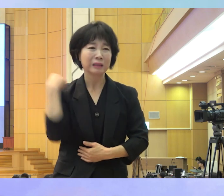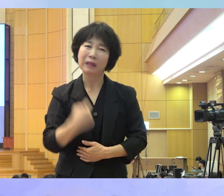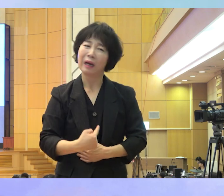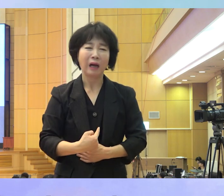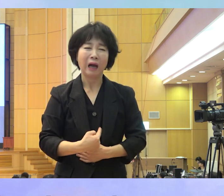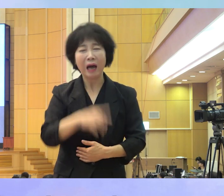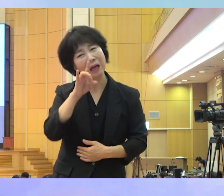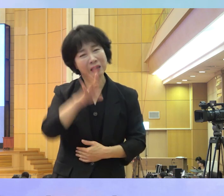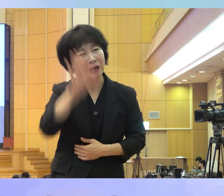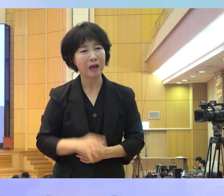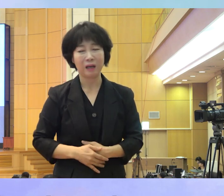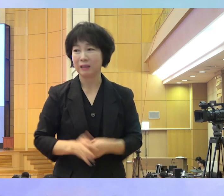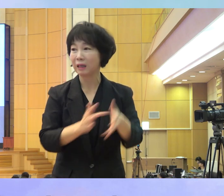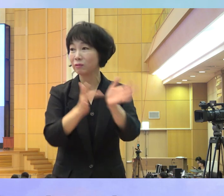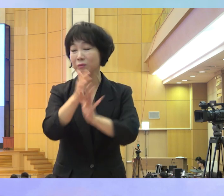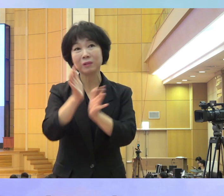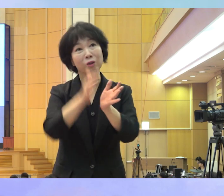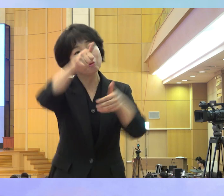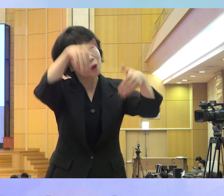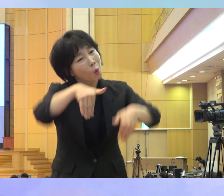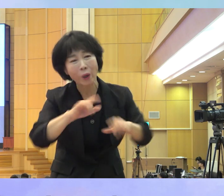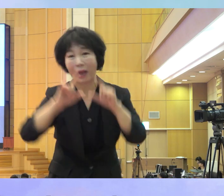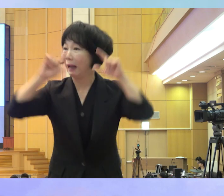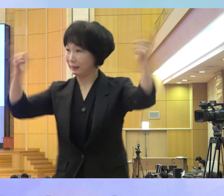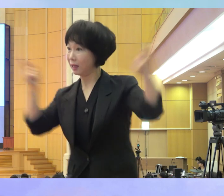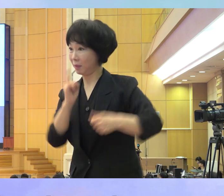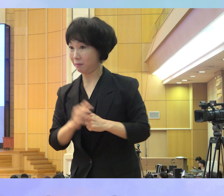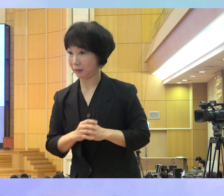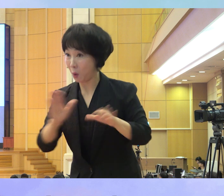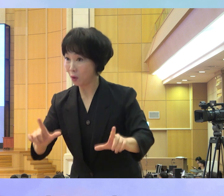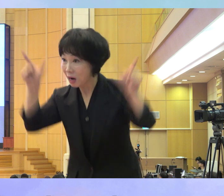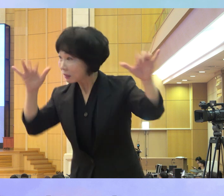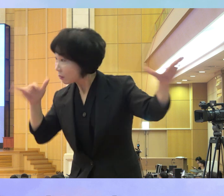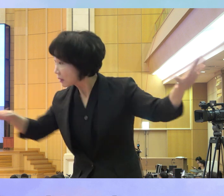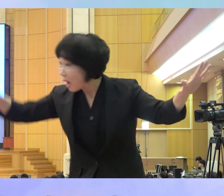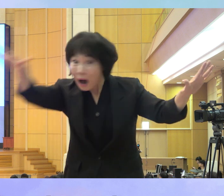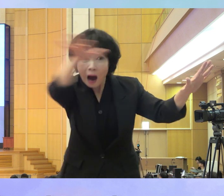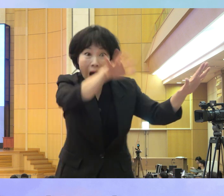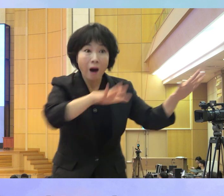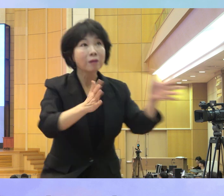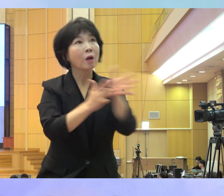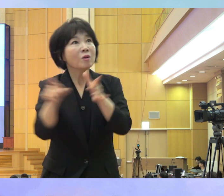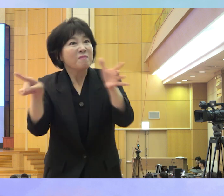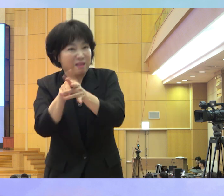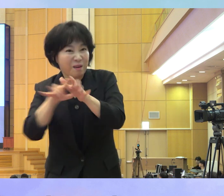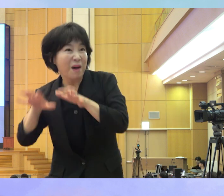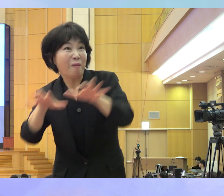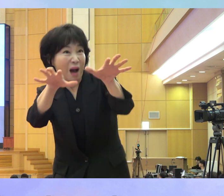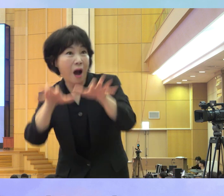수준이 그 정도밖에 안 됐다는 거예요. 오늘날 많은 사람들이 예수를 믿지만